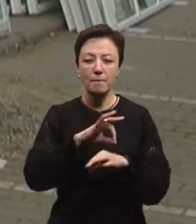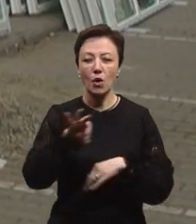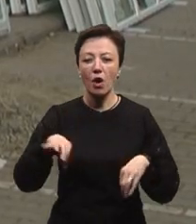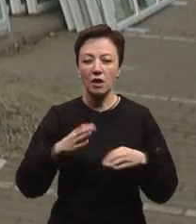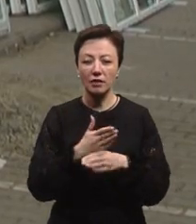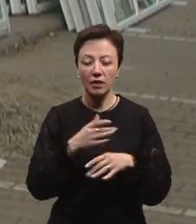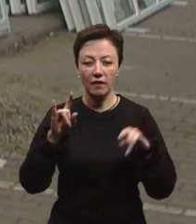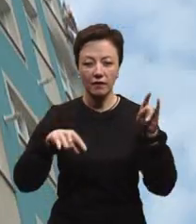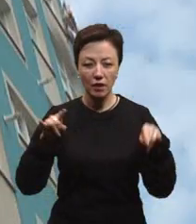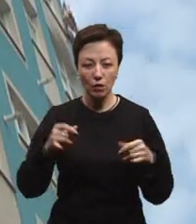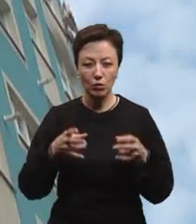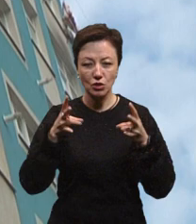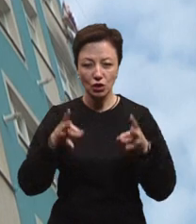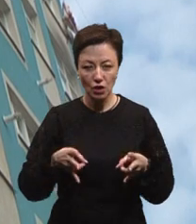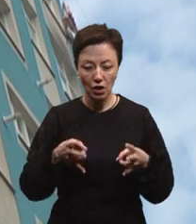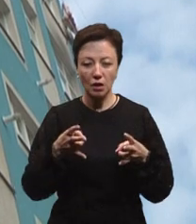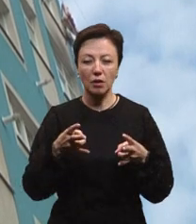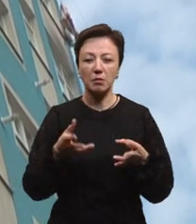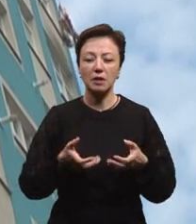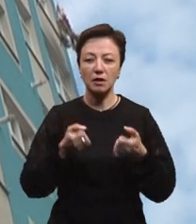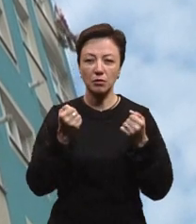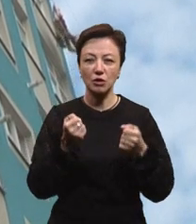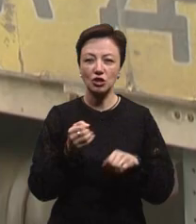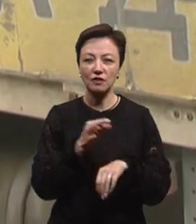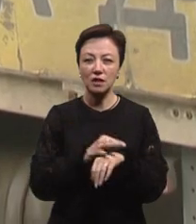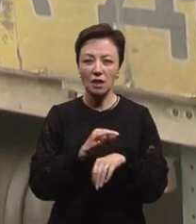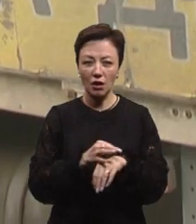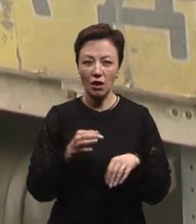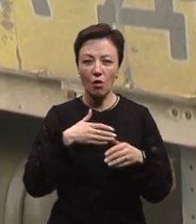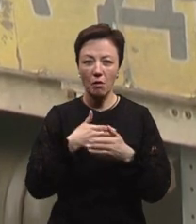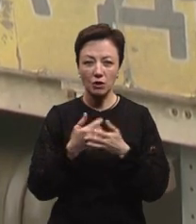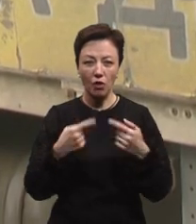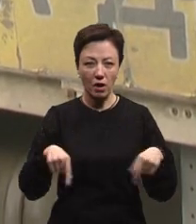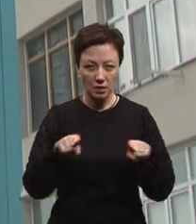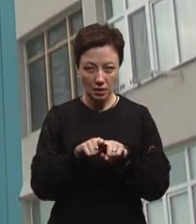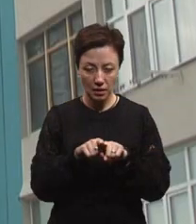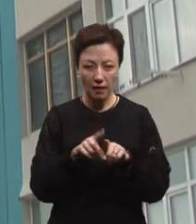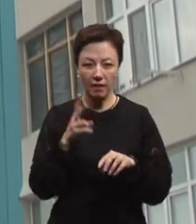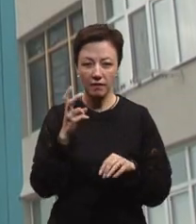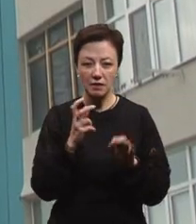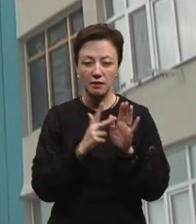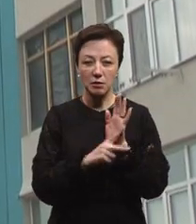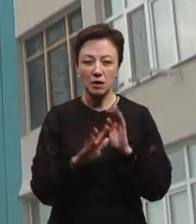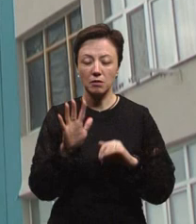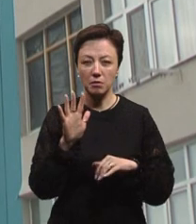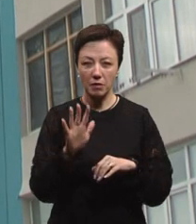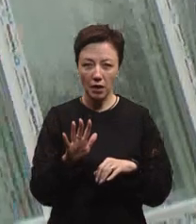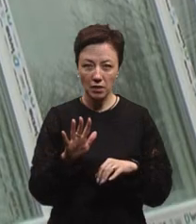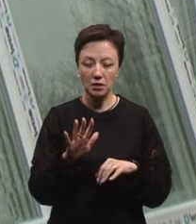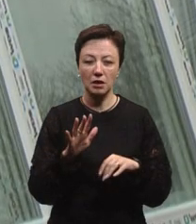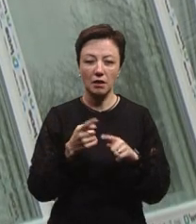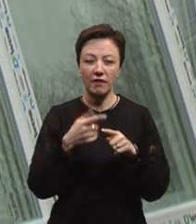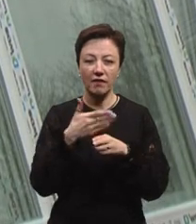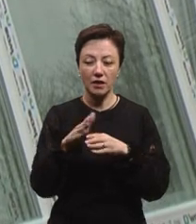з виготовлення вікон для постраждалих підтримно швейцарських громадської організації медеяр каже Юрій Шелест на 285 конструкційними